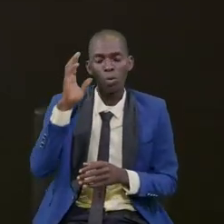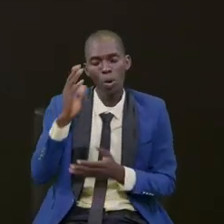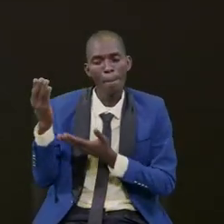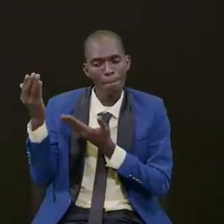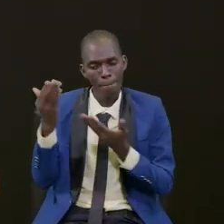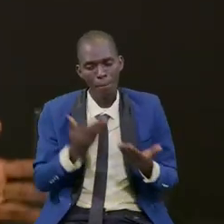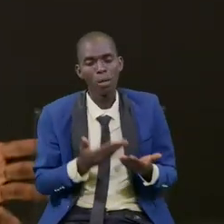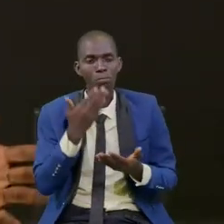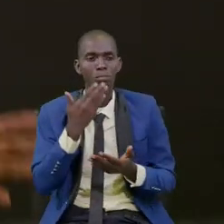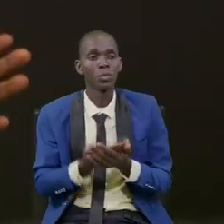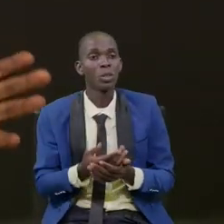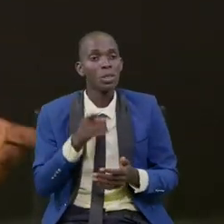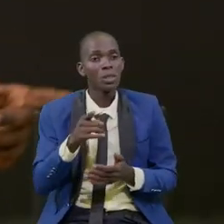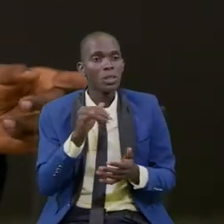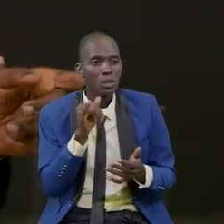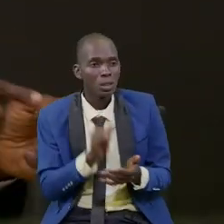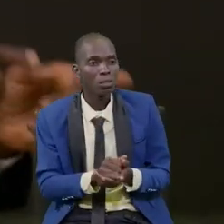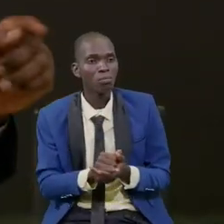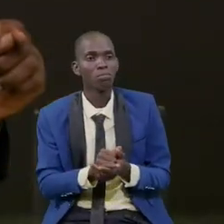chose de bon.